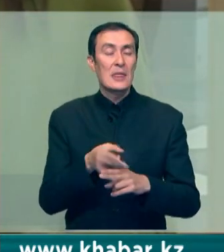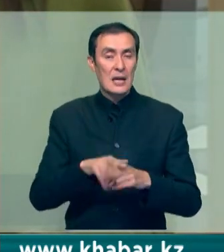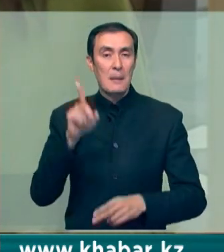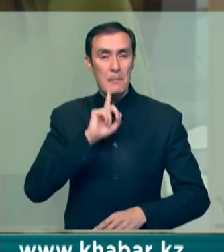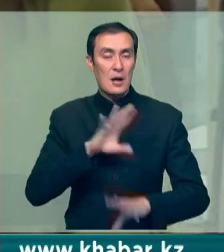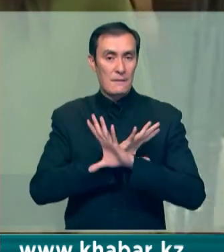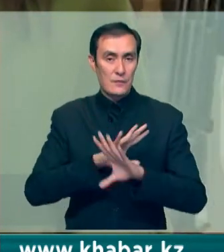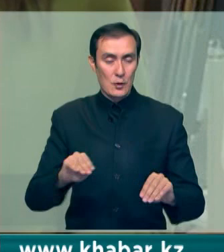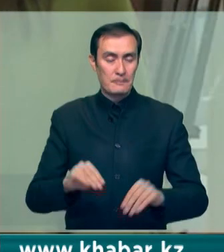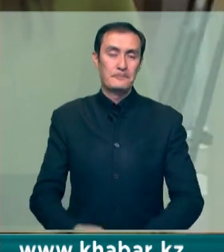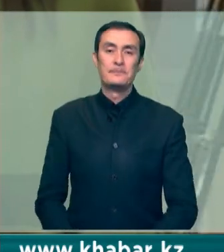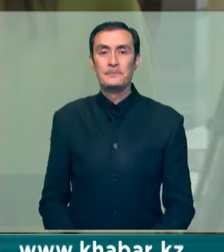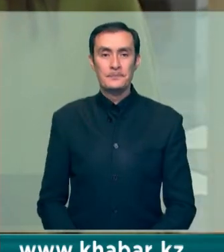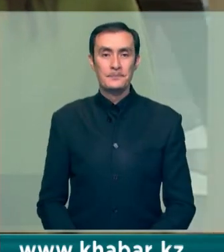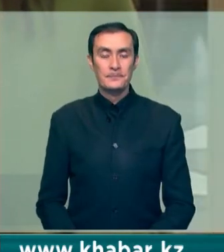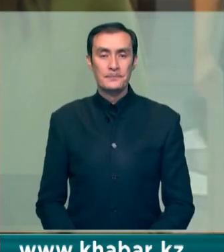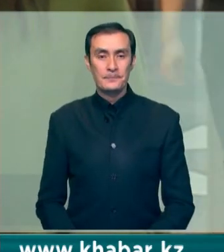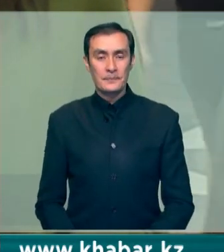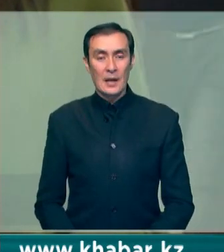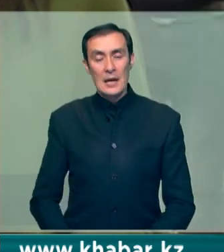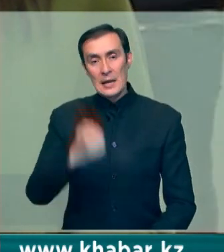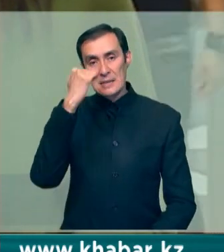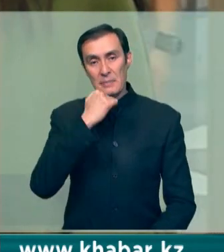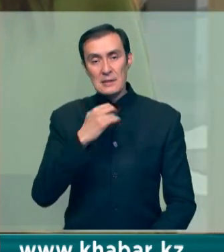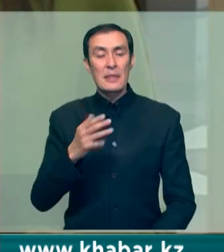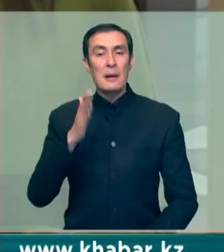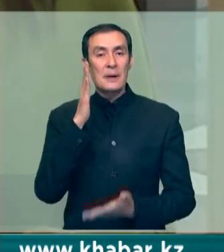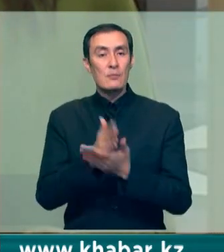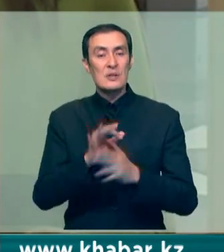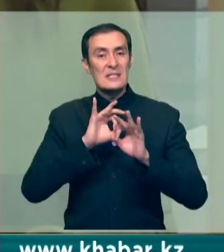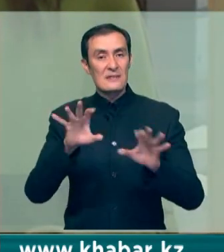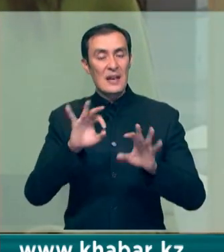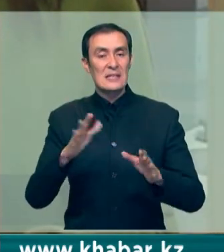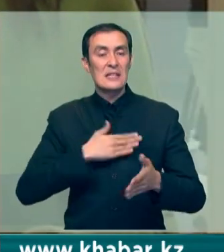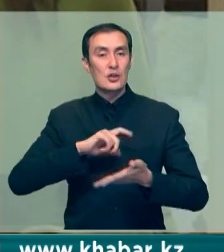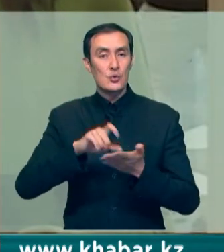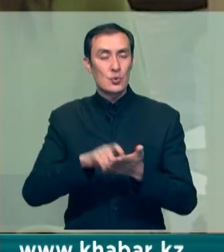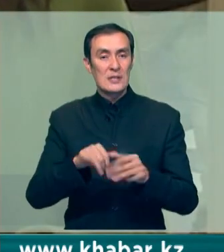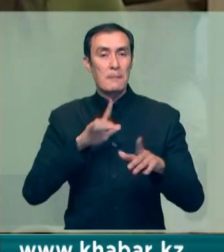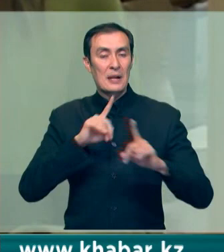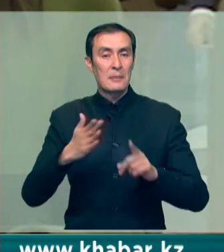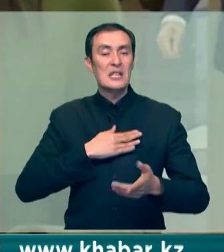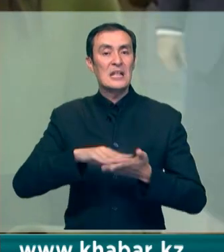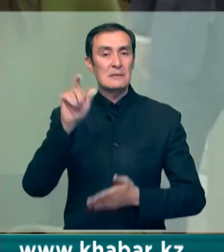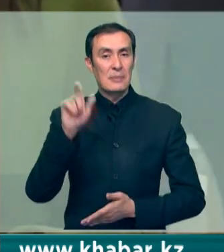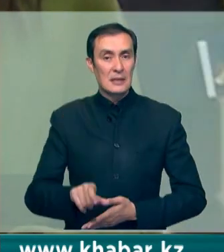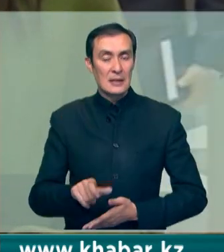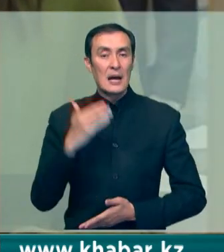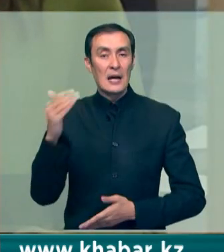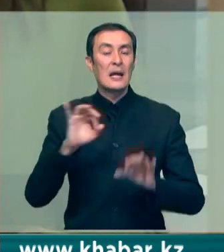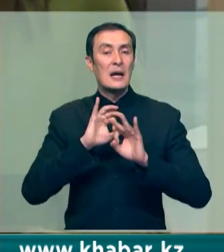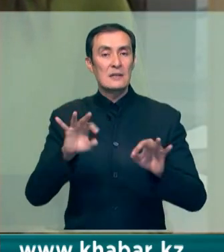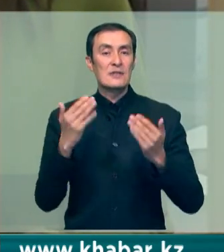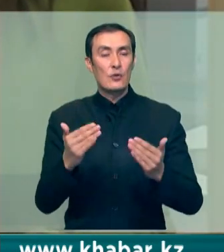пока все. Гульнара, передаю вам слово. Спасибо. Я напомню, на прямой связи со студией из парламента была Зарина Ахмеджанова.